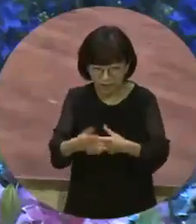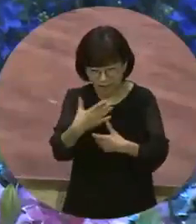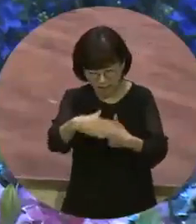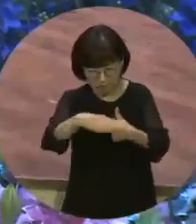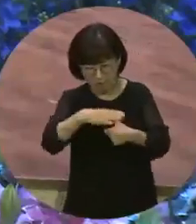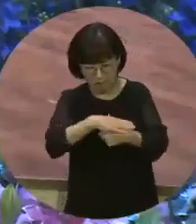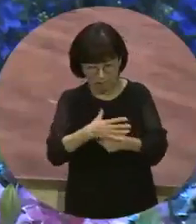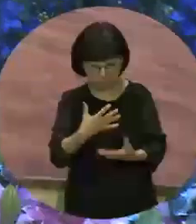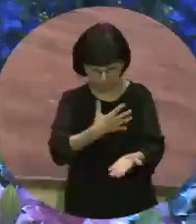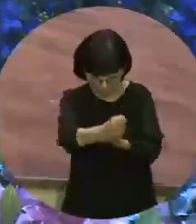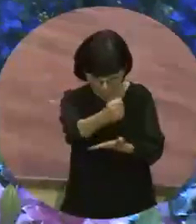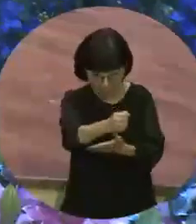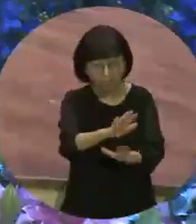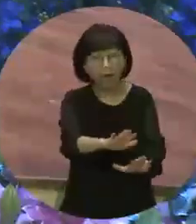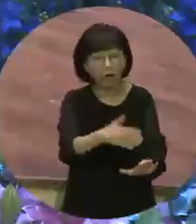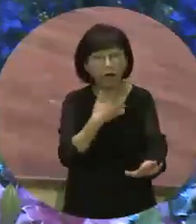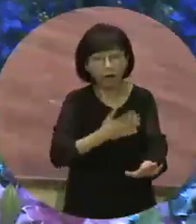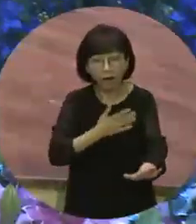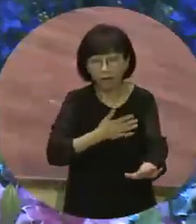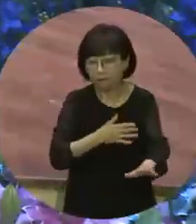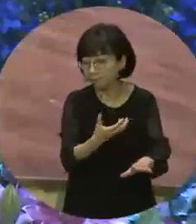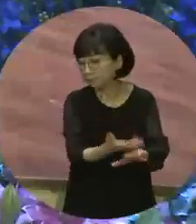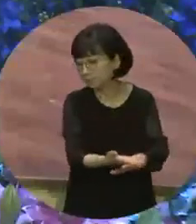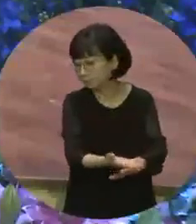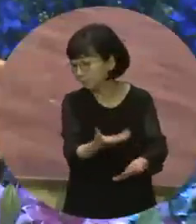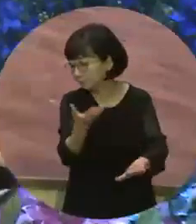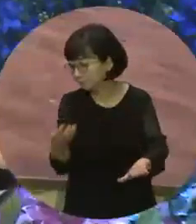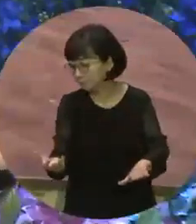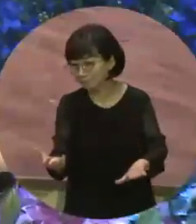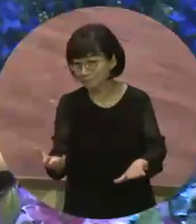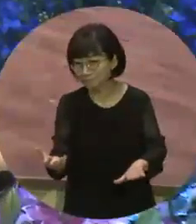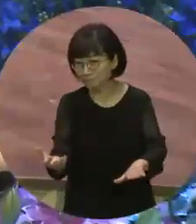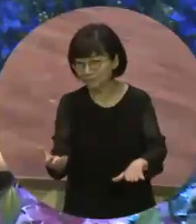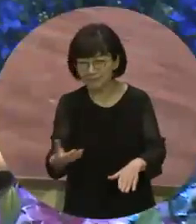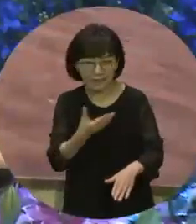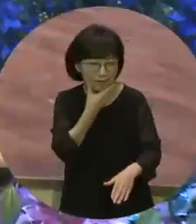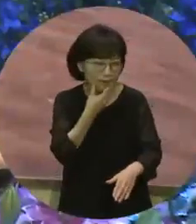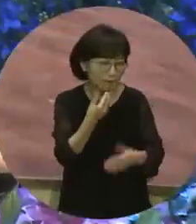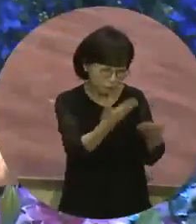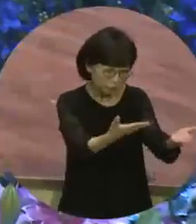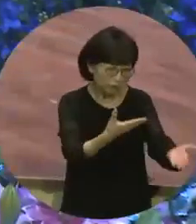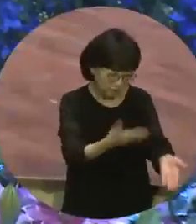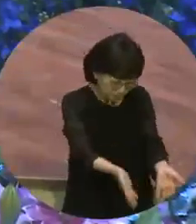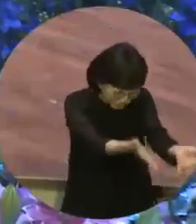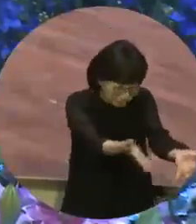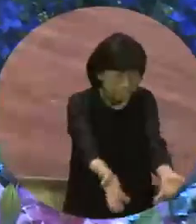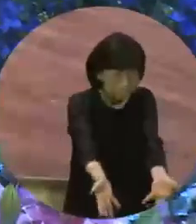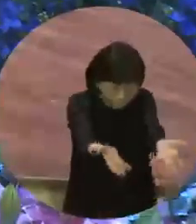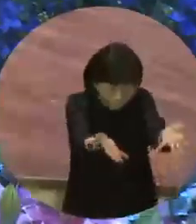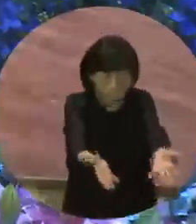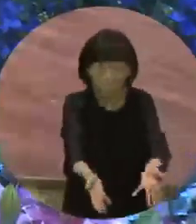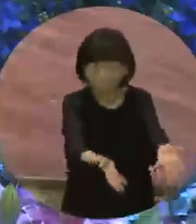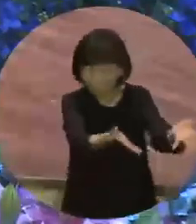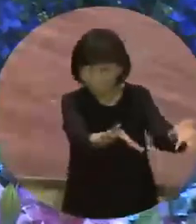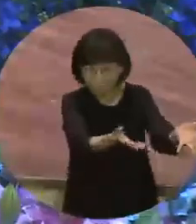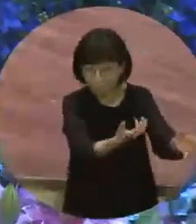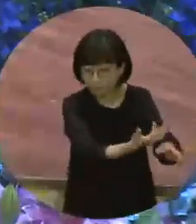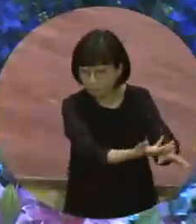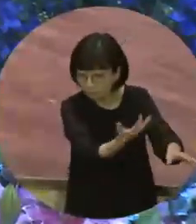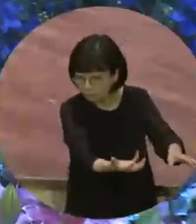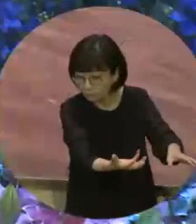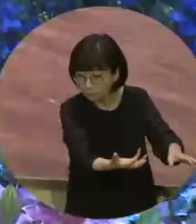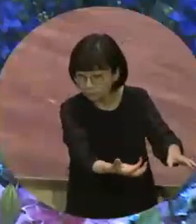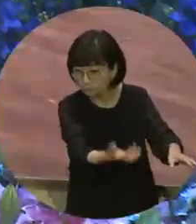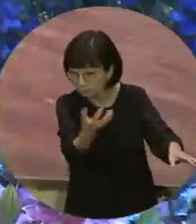데로 옮겨가요. 무슨 말입니까? 서로는 양보해버린 거예요, 그냥. 그래, 막, 또, 그런데 놀라운